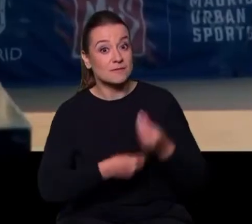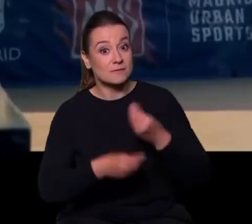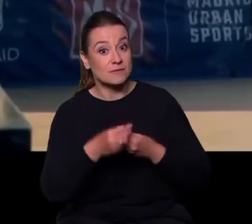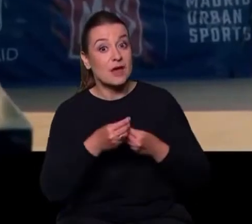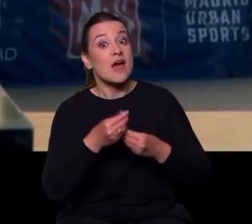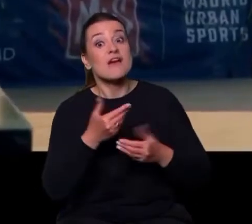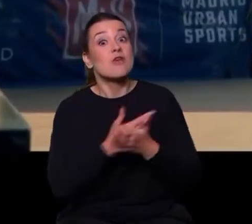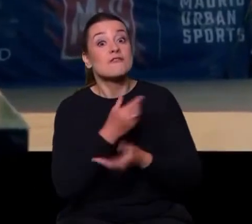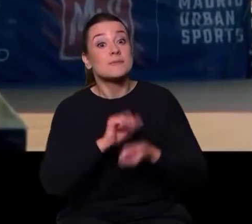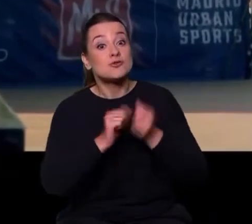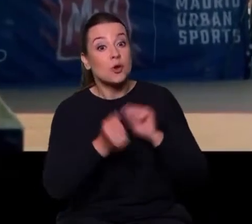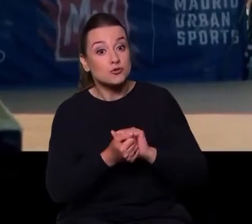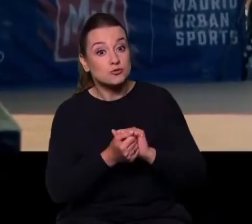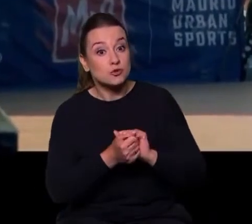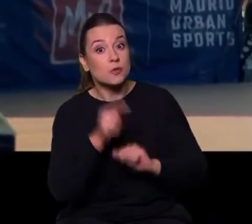będzie